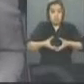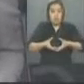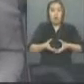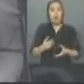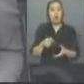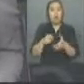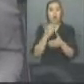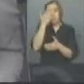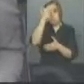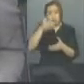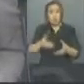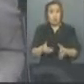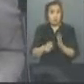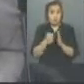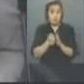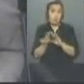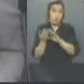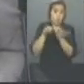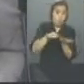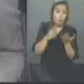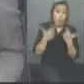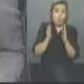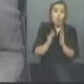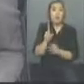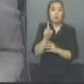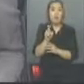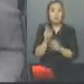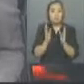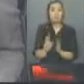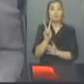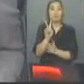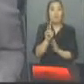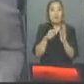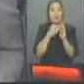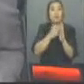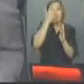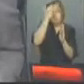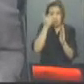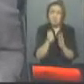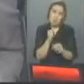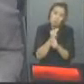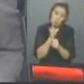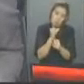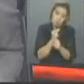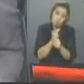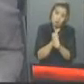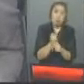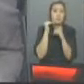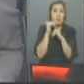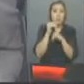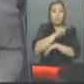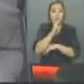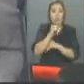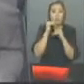ได้พังทลายลงมาเมื่อวานนี้จนคนงานเสียชีวิต2คนสาเหตุเนื่องมาจากต้องเร่งก่อสร้างให้ทันตามที่ทางวัดกำหนดไว้ใน